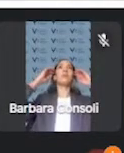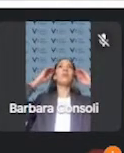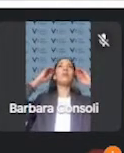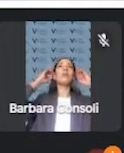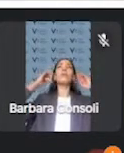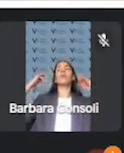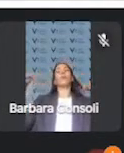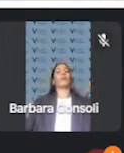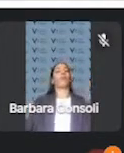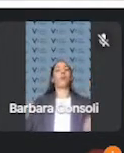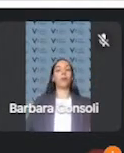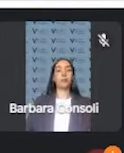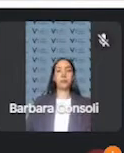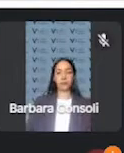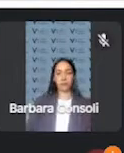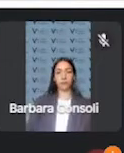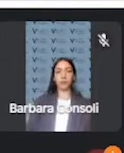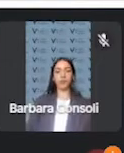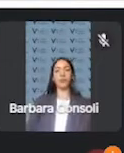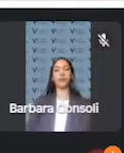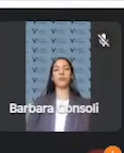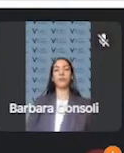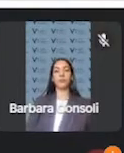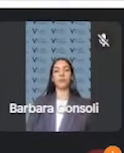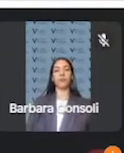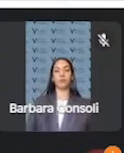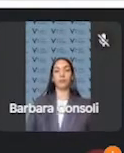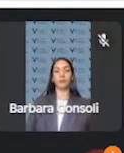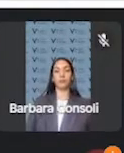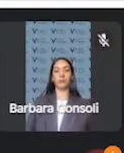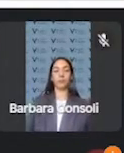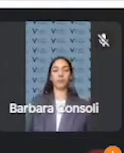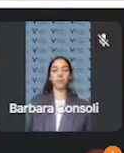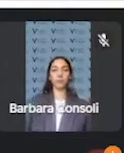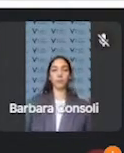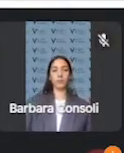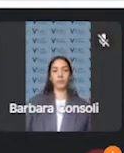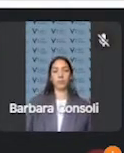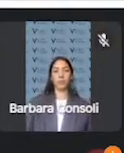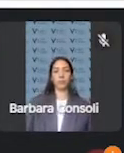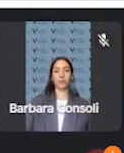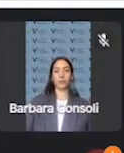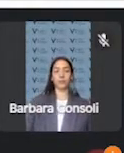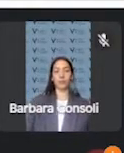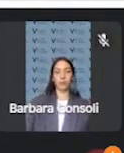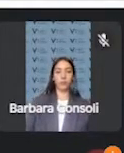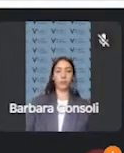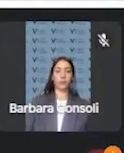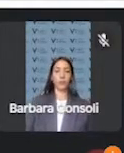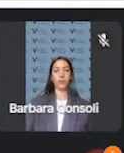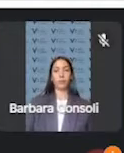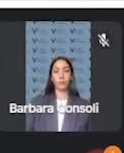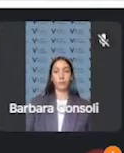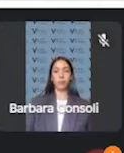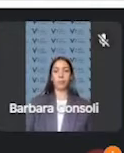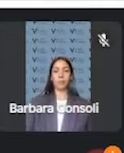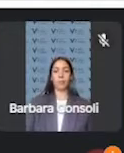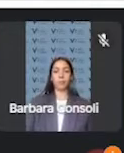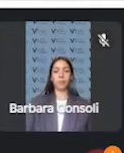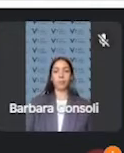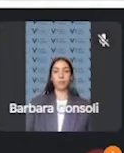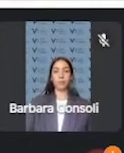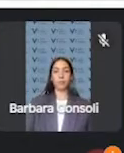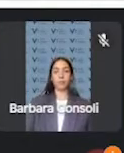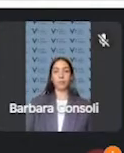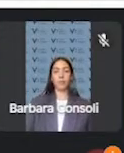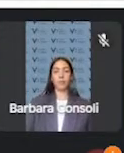e di alcuni uffici amministrativi, ma anche la sede diciamo, dove c'è la biblioteca del Dipartimento di Giurisprudenza di cui vi